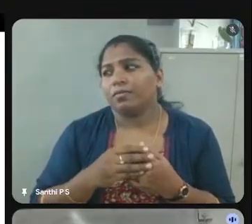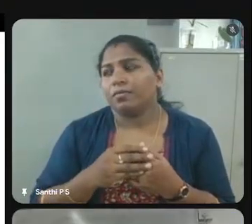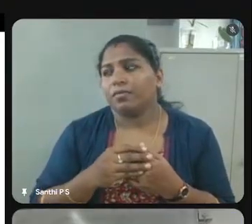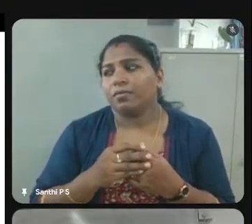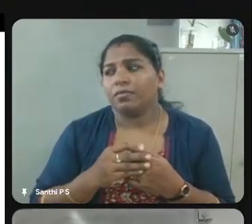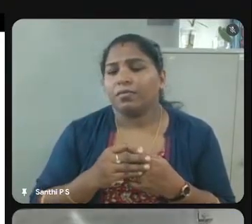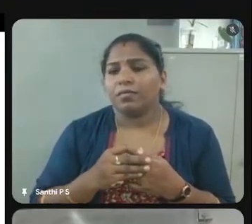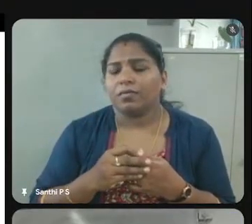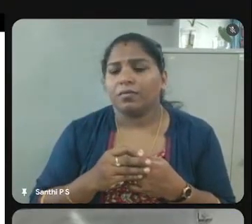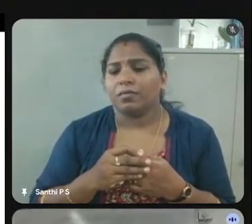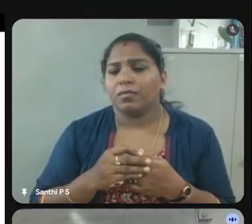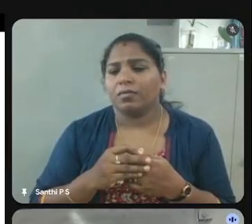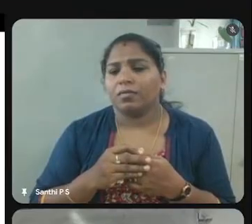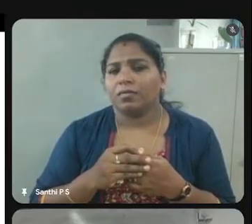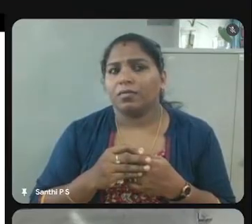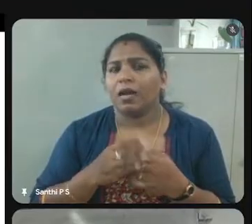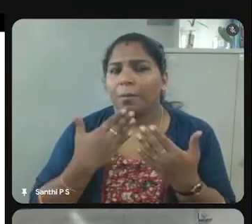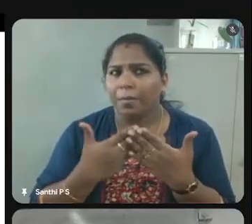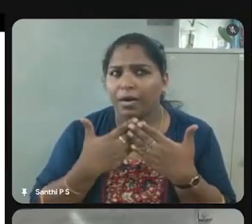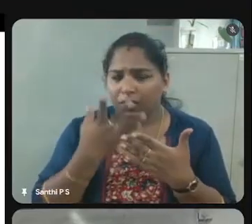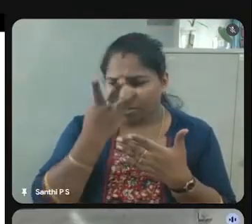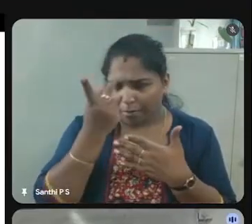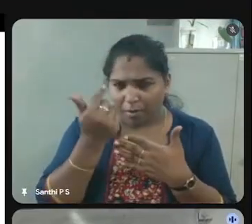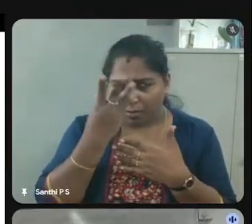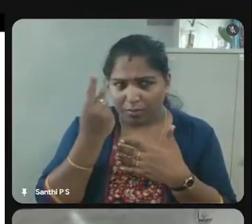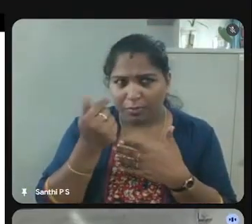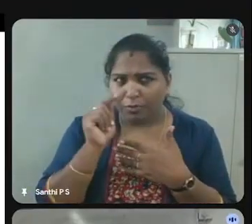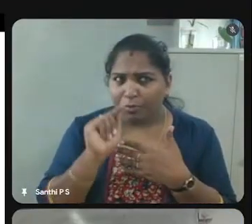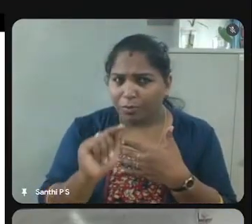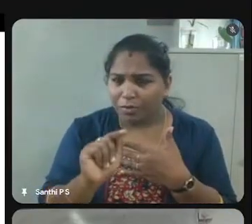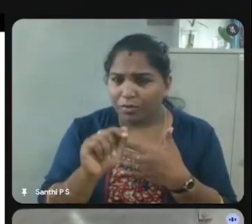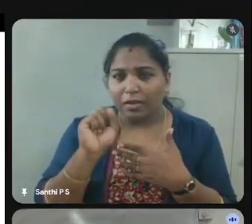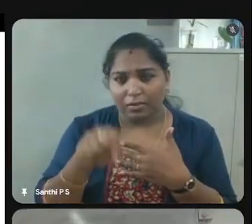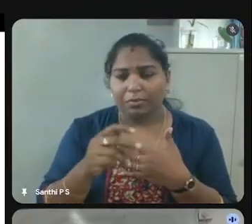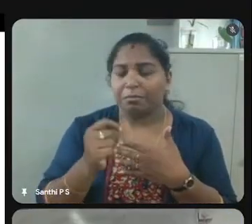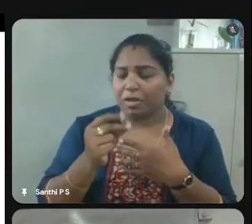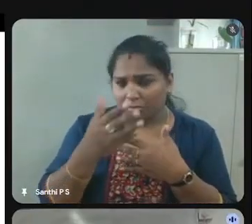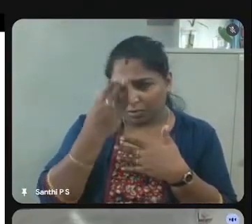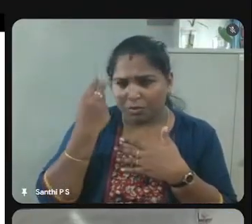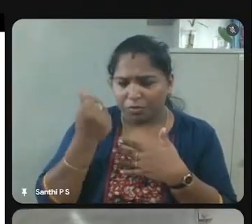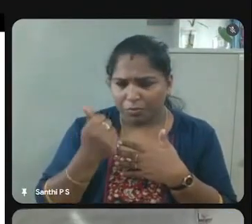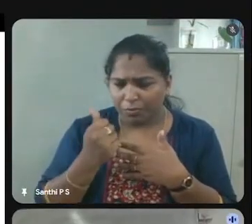മോള് പഠിക്കുന്നത് മറന്നു പോകുന്നു എന്നതാണോ? മറന്നു പോകുന്നുണ്ട് പെട്ടെന്ന്. പെട്ടെന്ന് മറന്നു പോകും ആൾക്ക്.